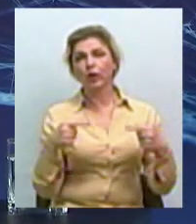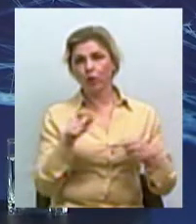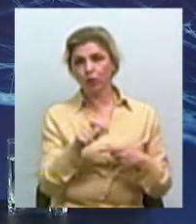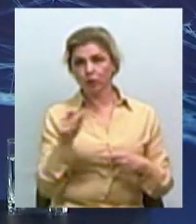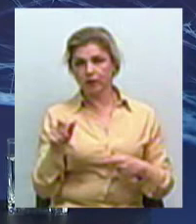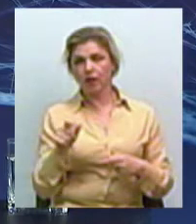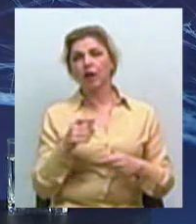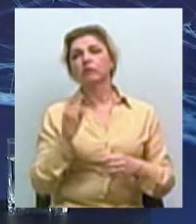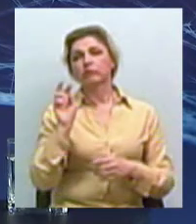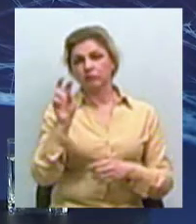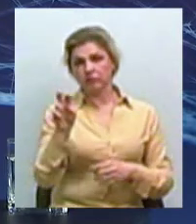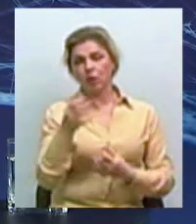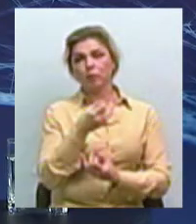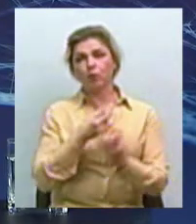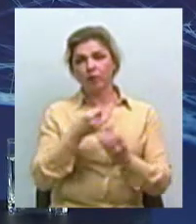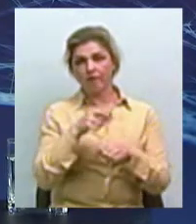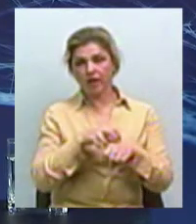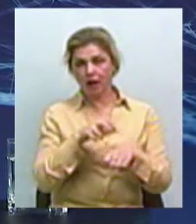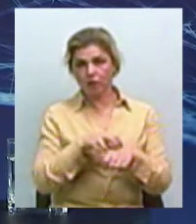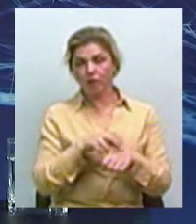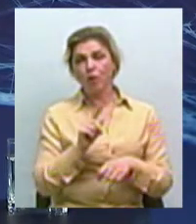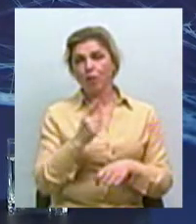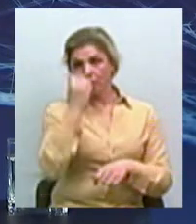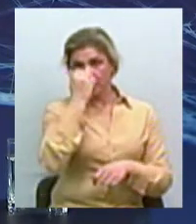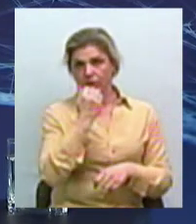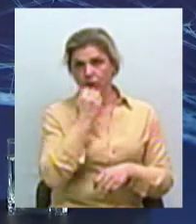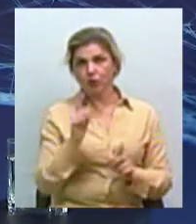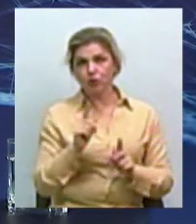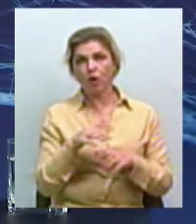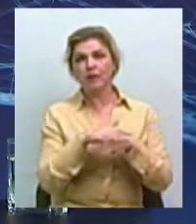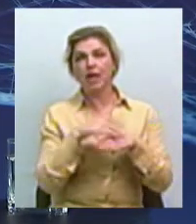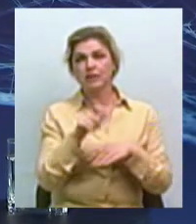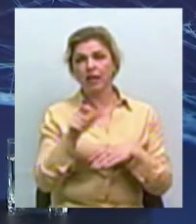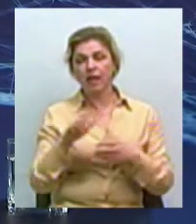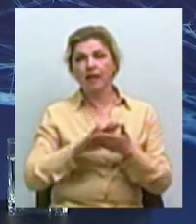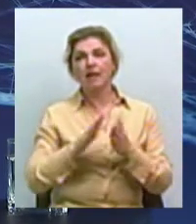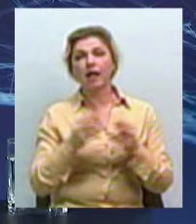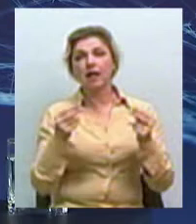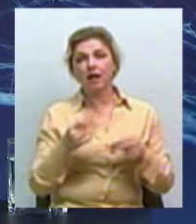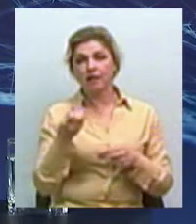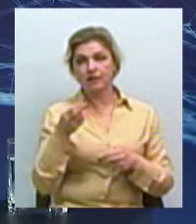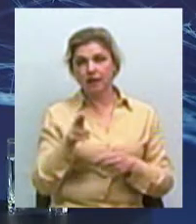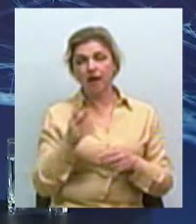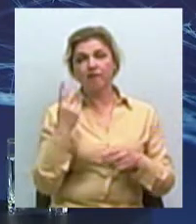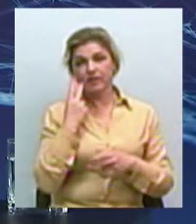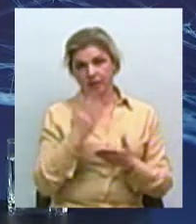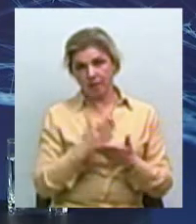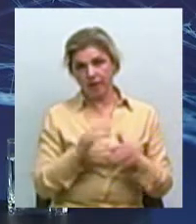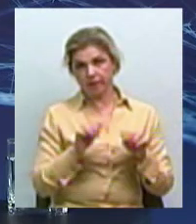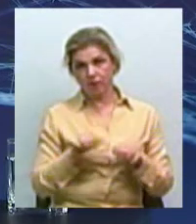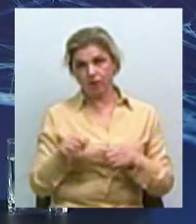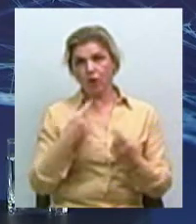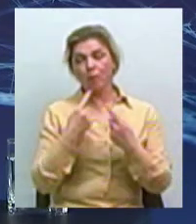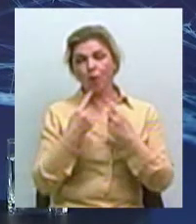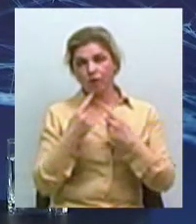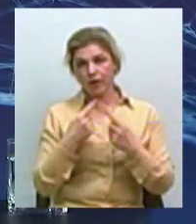звернутися, проконсультуватися з лікарем, адже завдяки тому, що населення уклало декларацію, вони мають завжди можливість